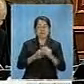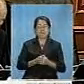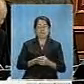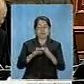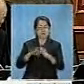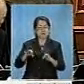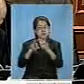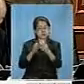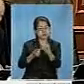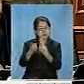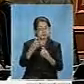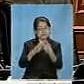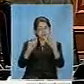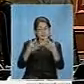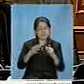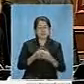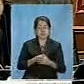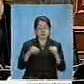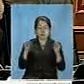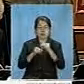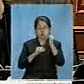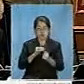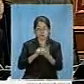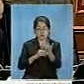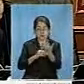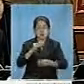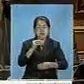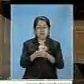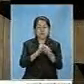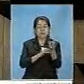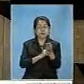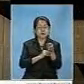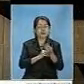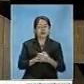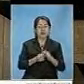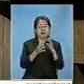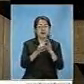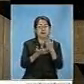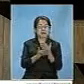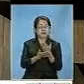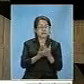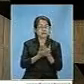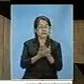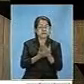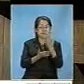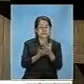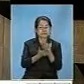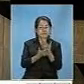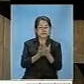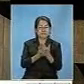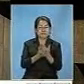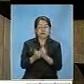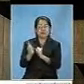ๆก่อนที่จะจบขออีกนิดเดียวนะครับในเรื่องของเงินชดเชยเงินคงค